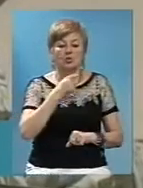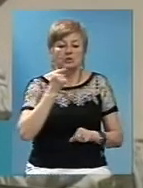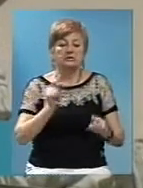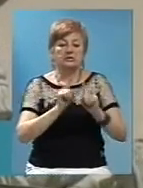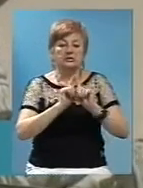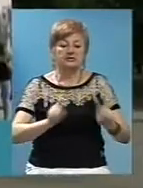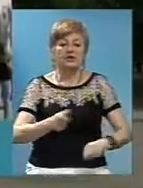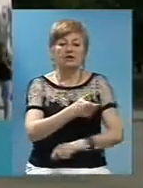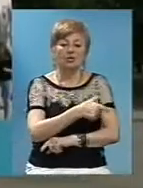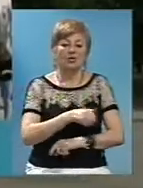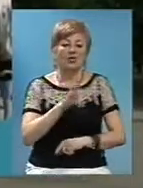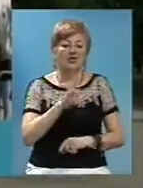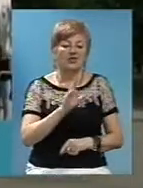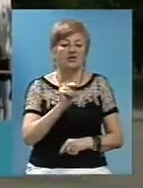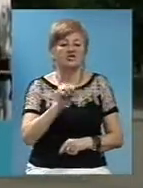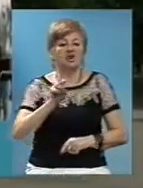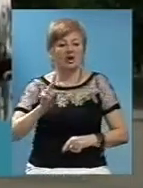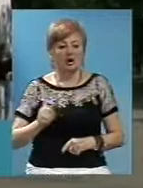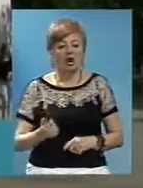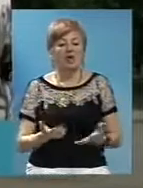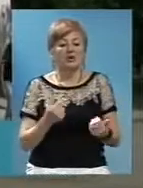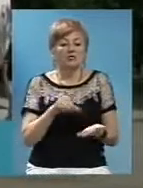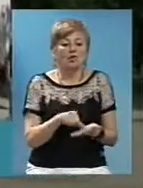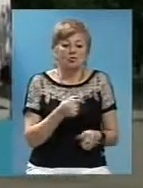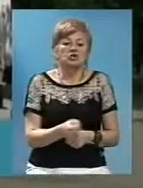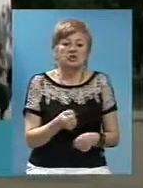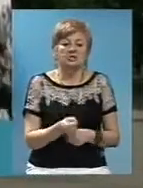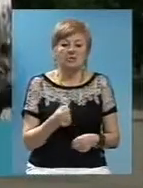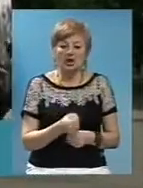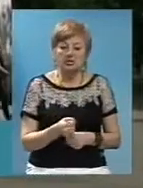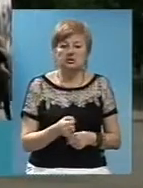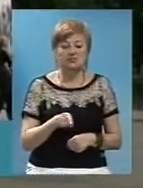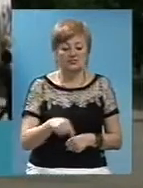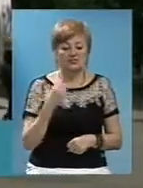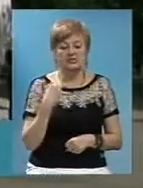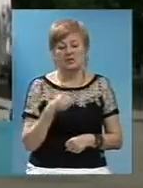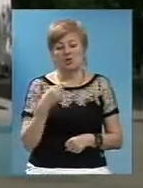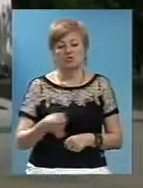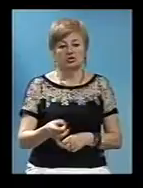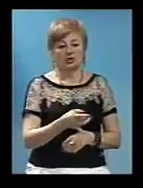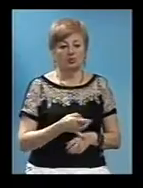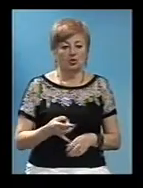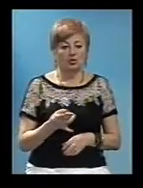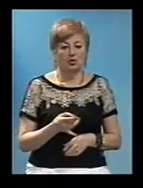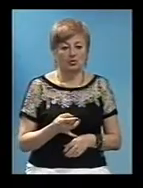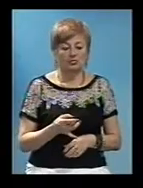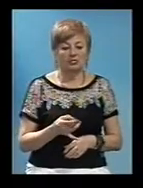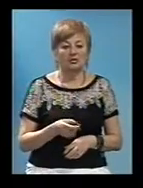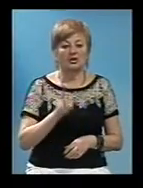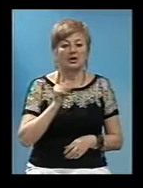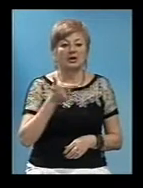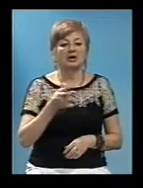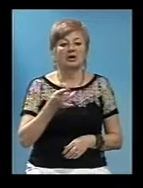комісії ВЧК і брав участь у репресіях противників радянської влади у Запорізькому регіоні. Грязнов